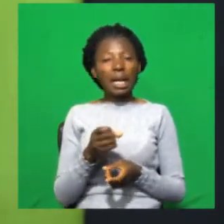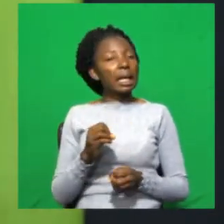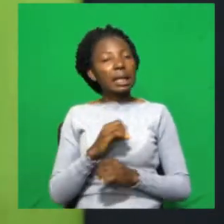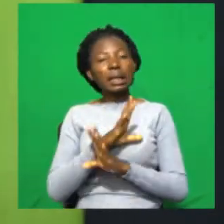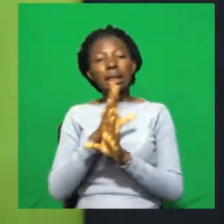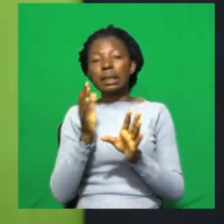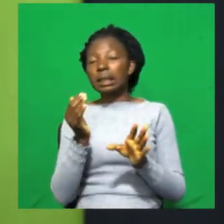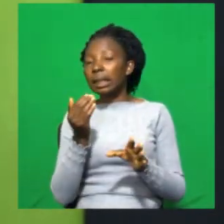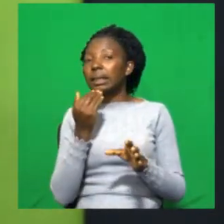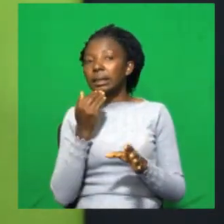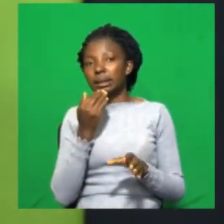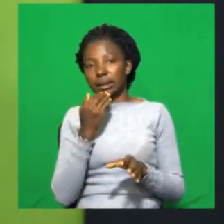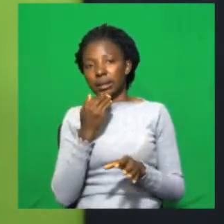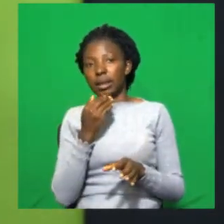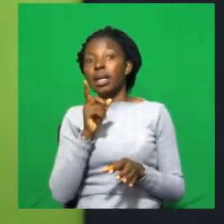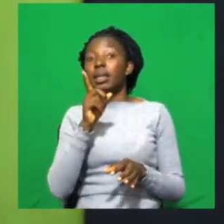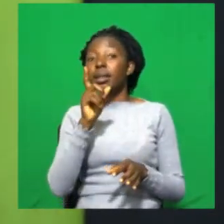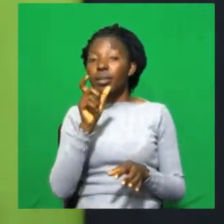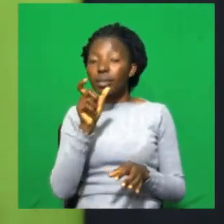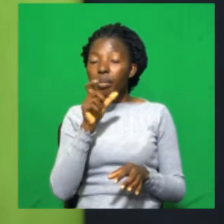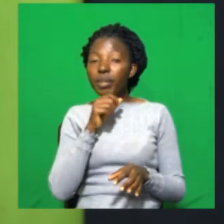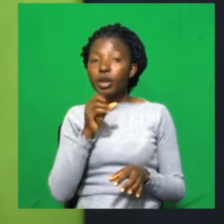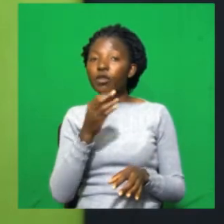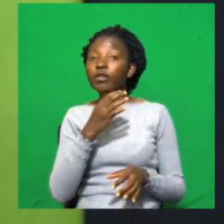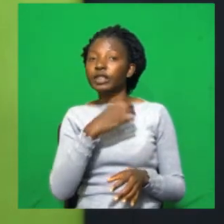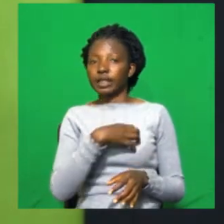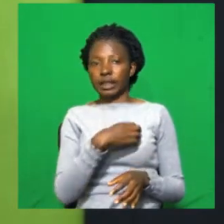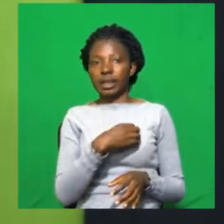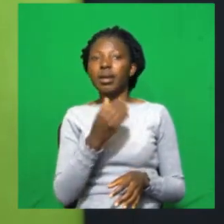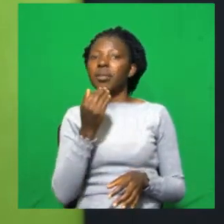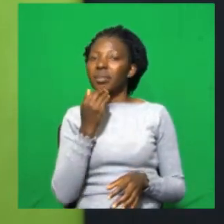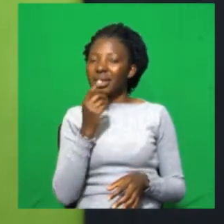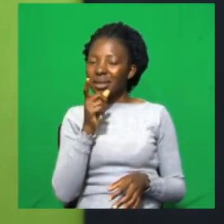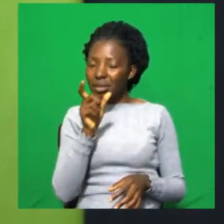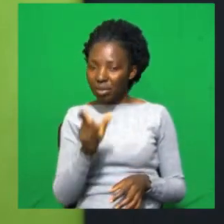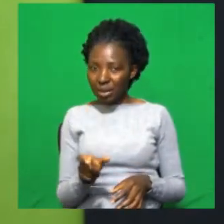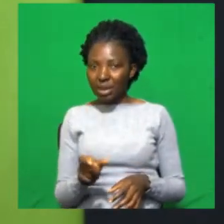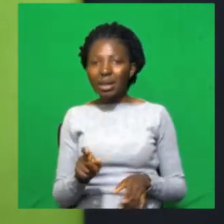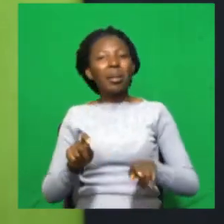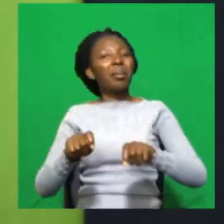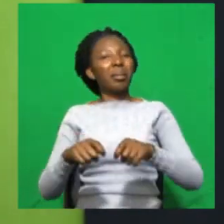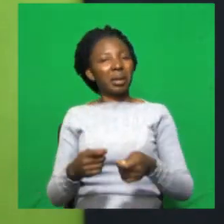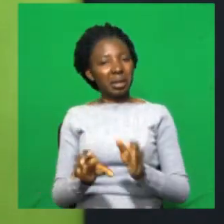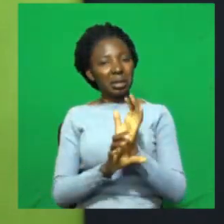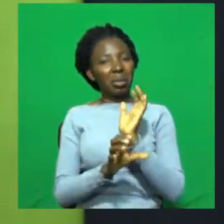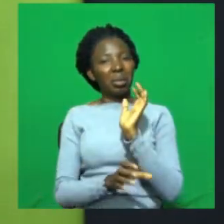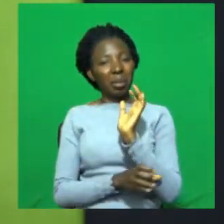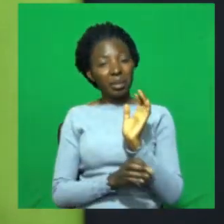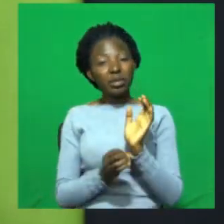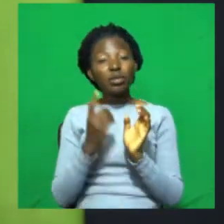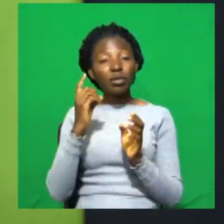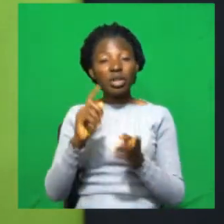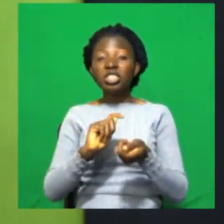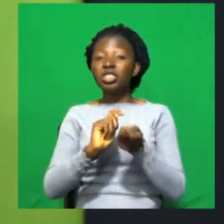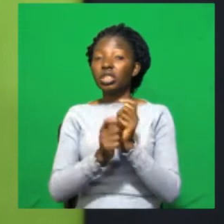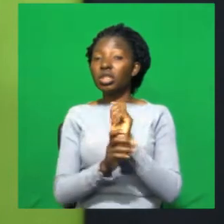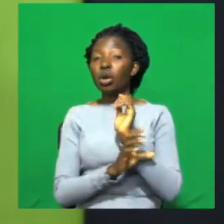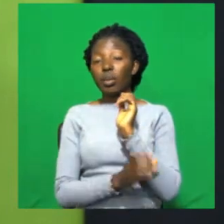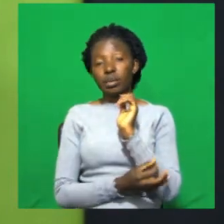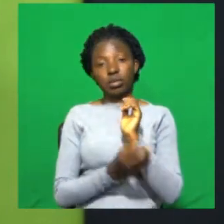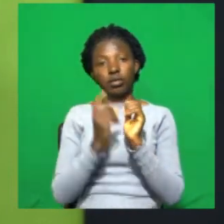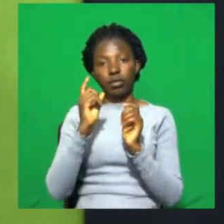zvinonyatsojeka hamumborasike. Kuti munhu wezvivi kureva kuti ane chekuita nekutotyora mitemo nekuchinja mitemo yaMwari.